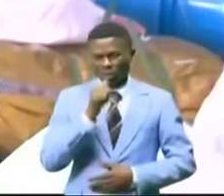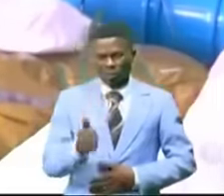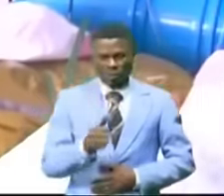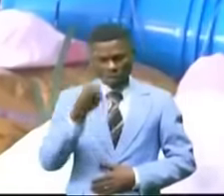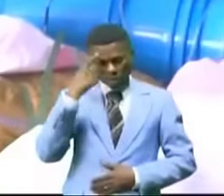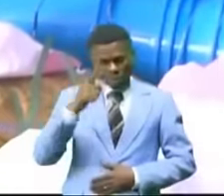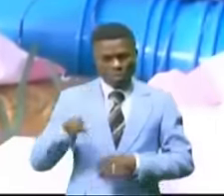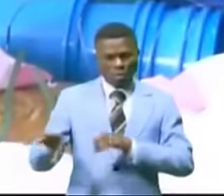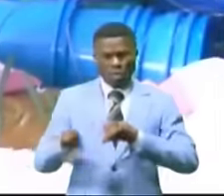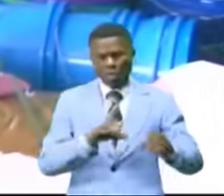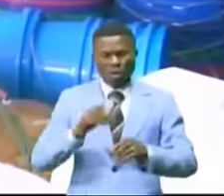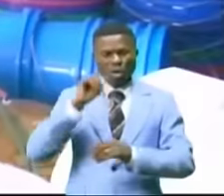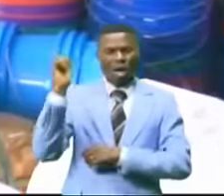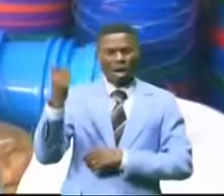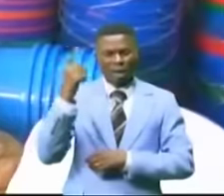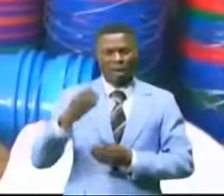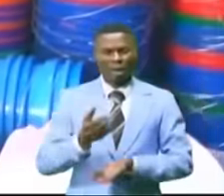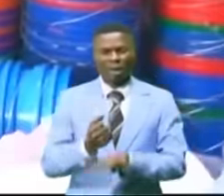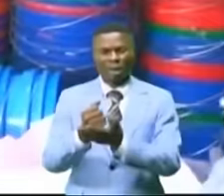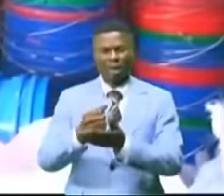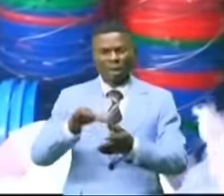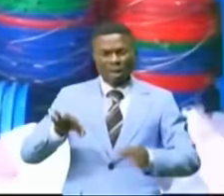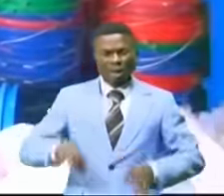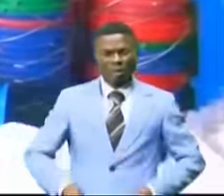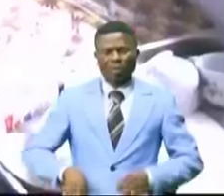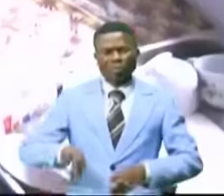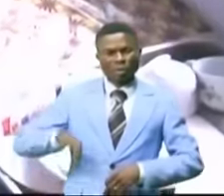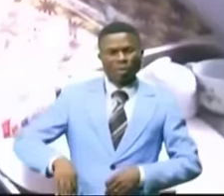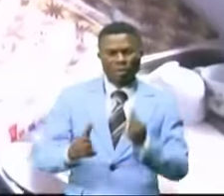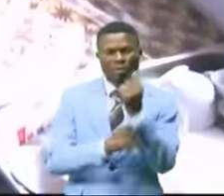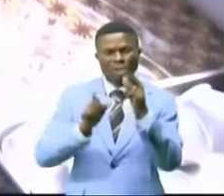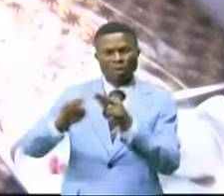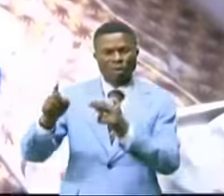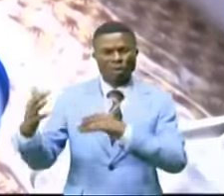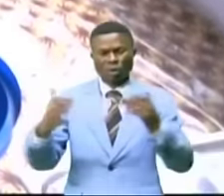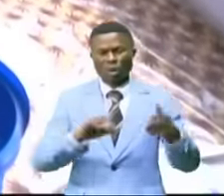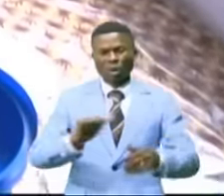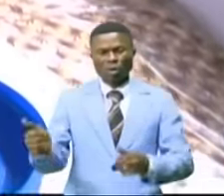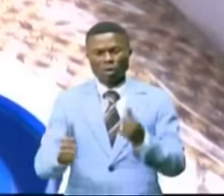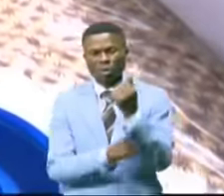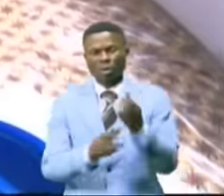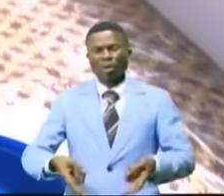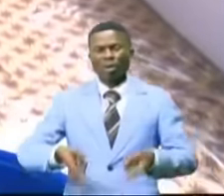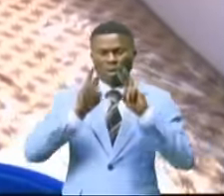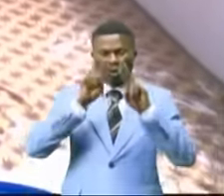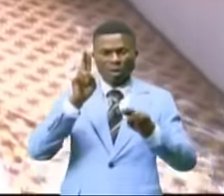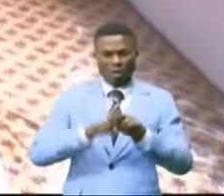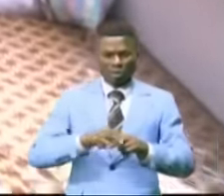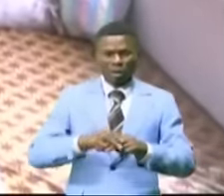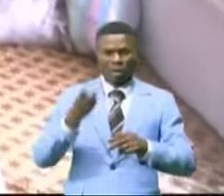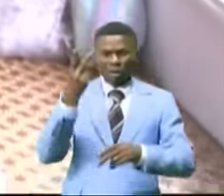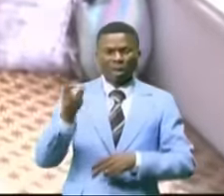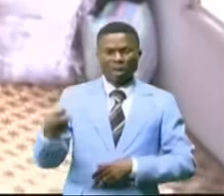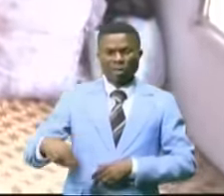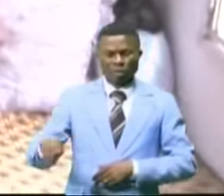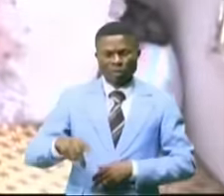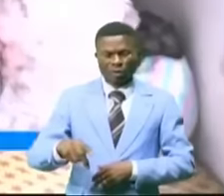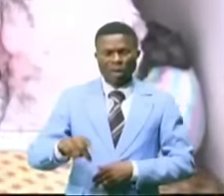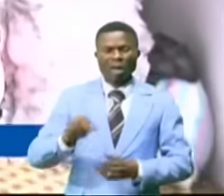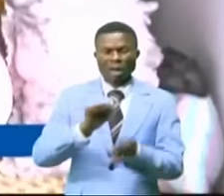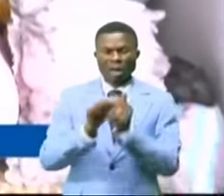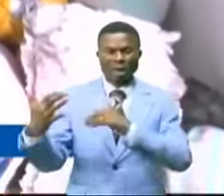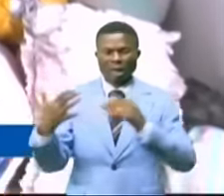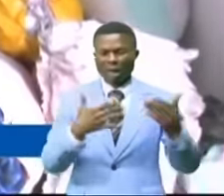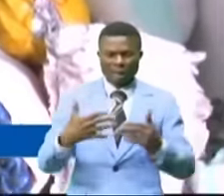pérenniser cette action humanitaire au profit des déplacés des guerres et autres vulnérables vivant dans les deux provinces touchées